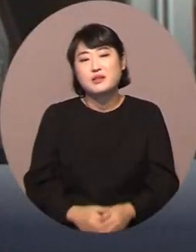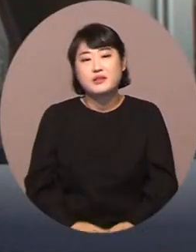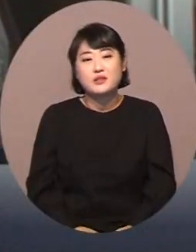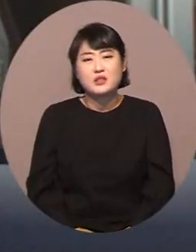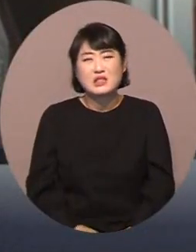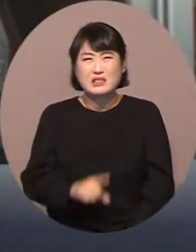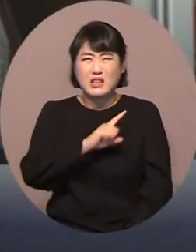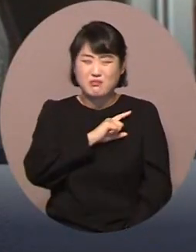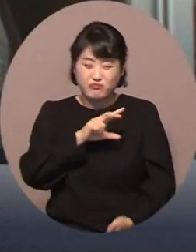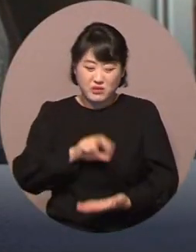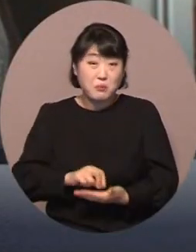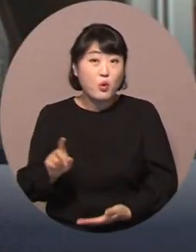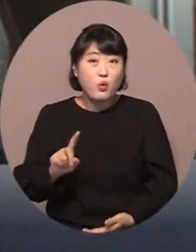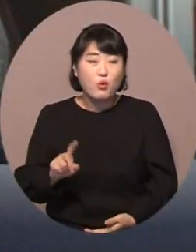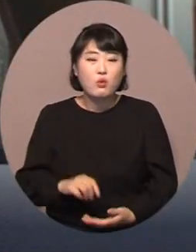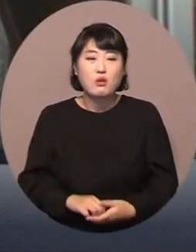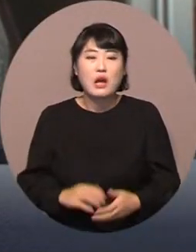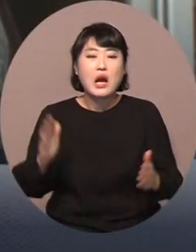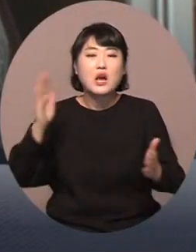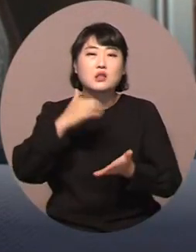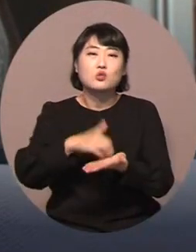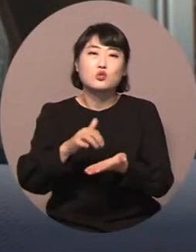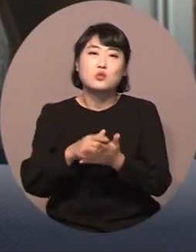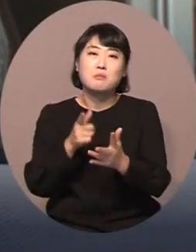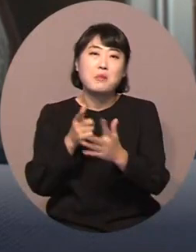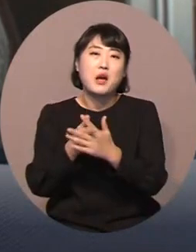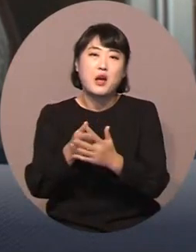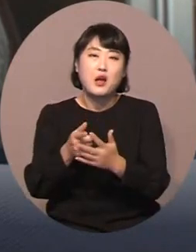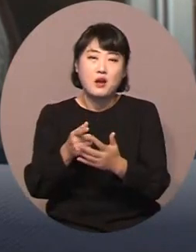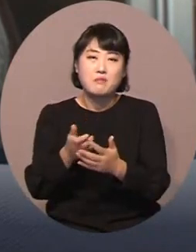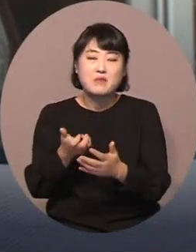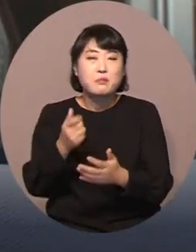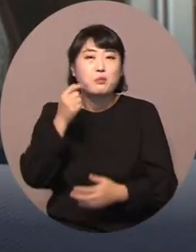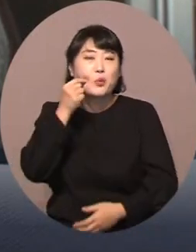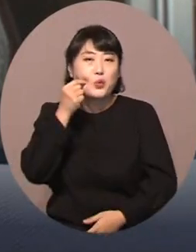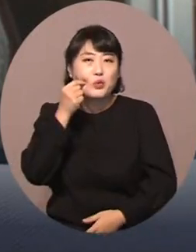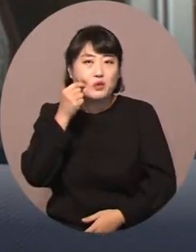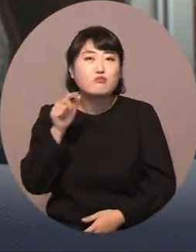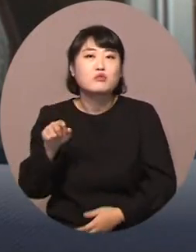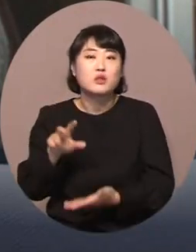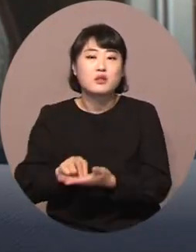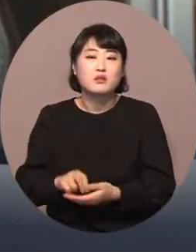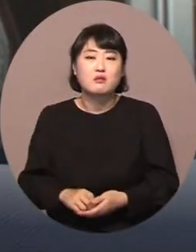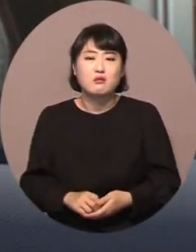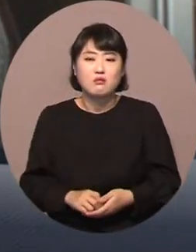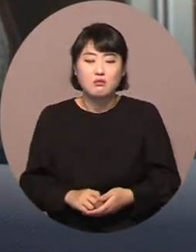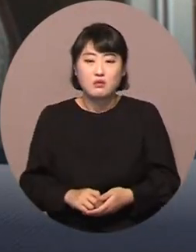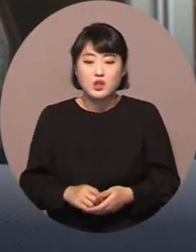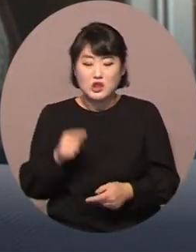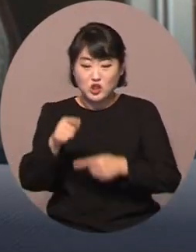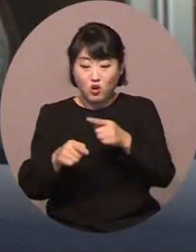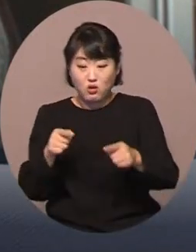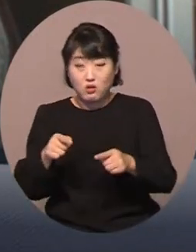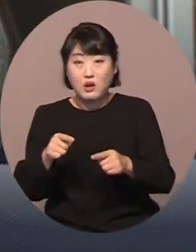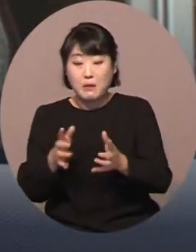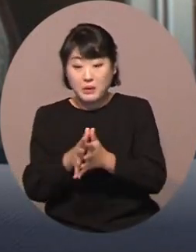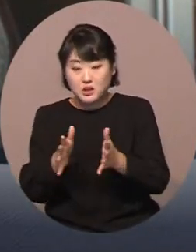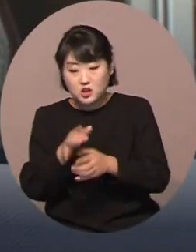문제점은 학생 수 예측을 하지 못한 겁니다. 분양을 신청한 분양자들에게 보면